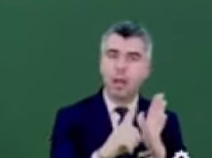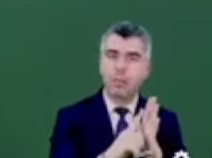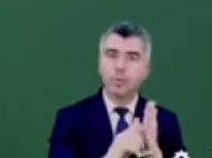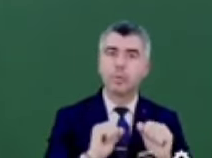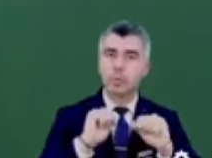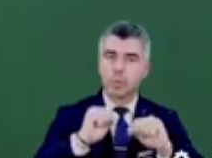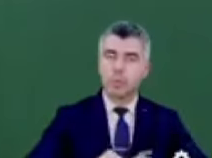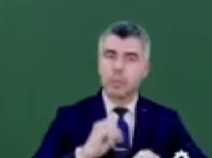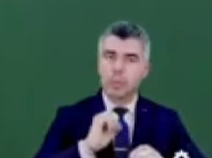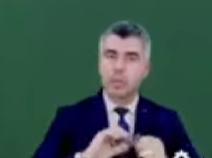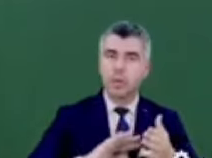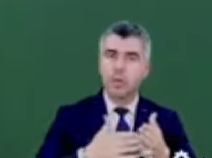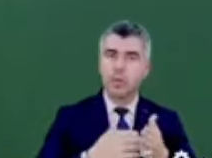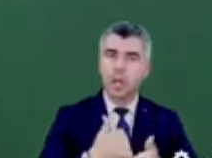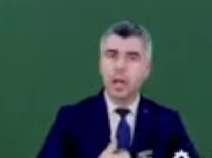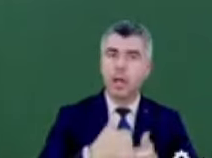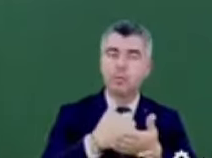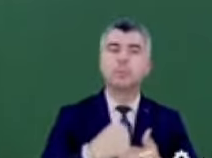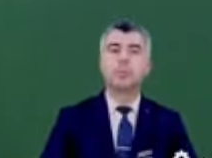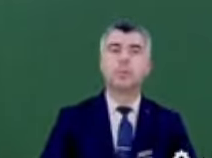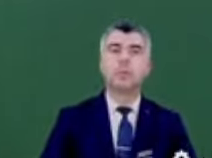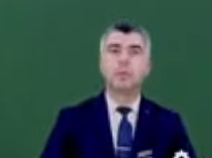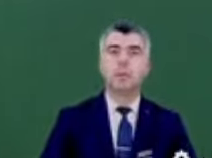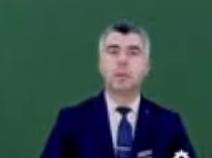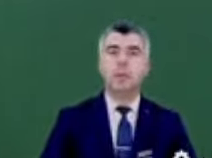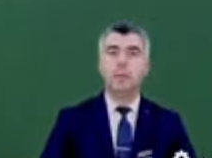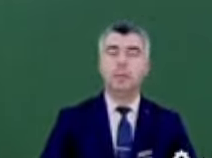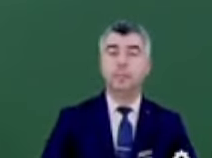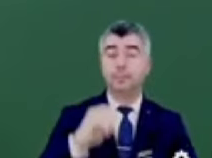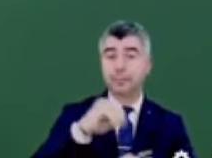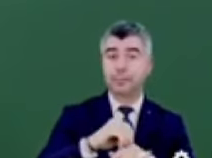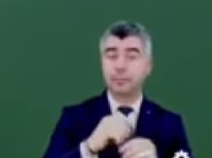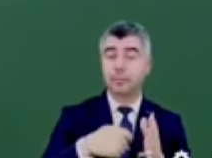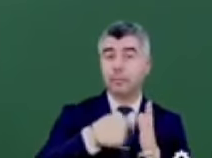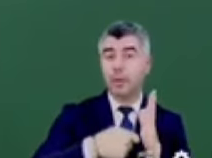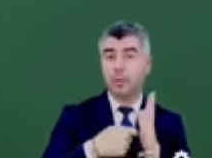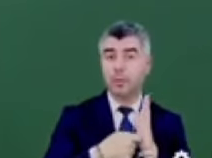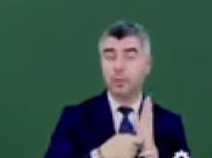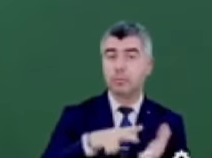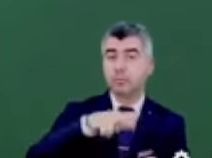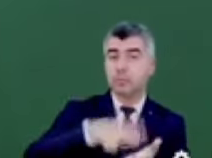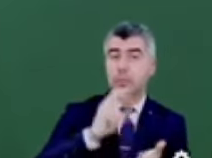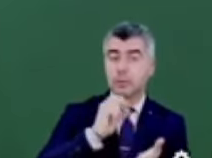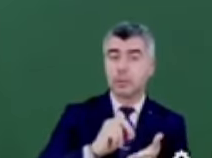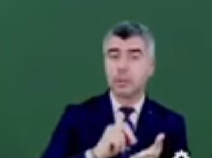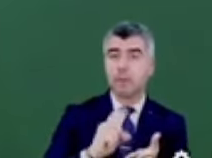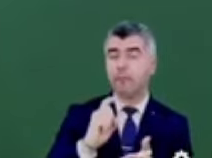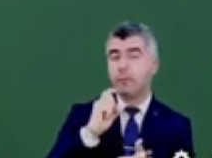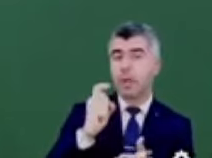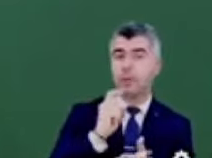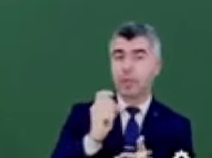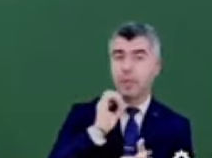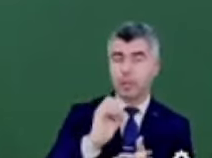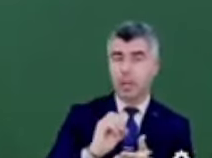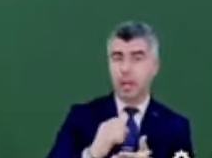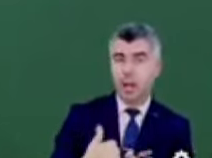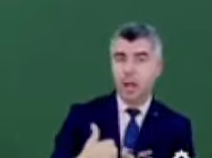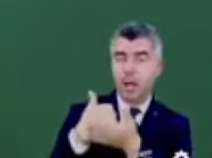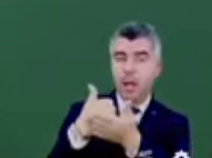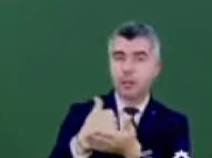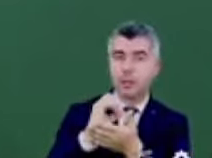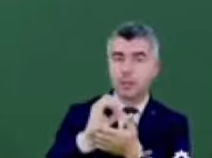يستجيب لهذه الحاجيات ويهدف هذا المشروع الى ترسيم اسناد قبض الاجره من الخدمات